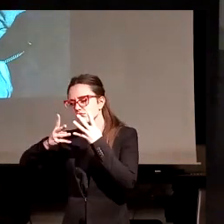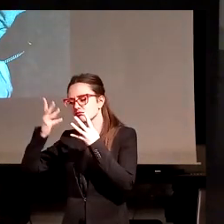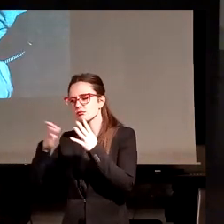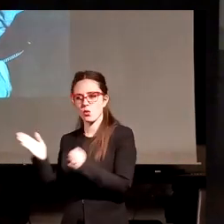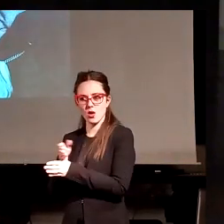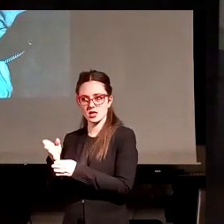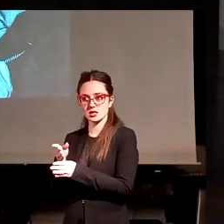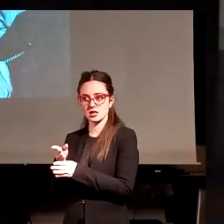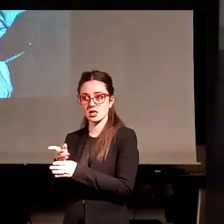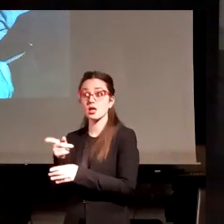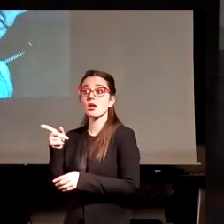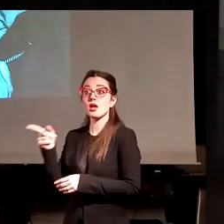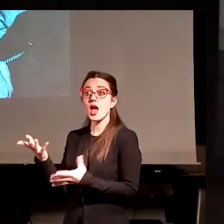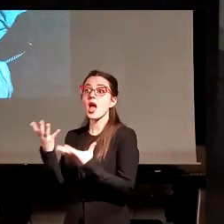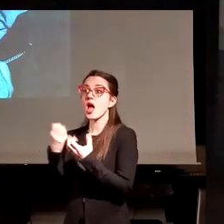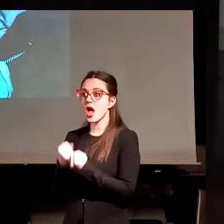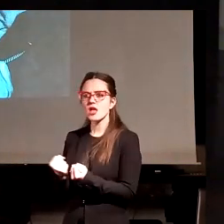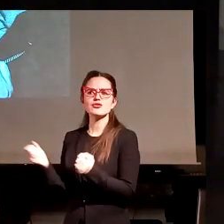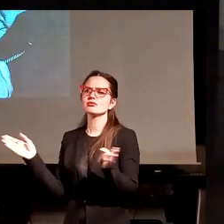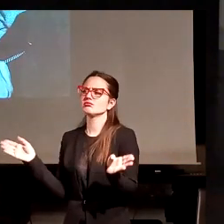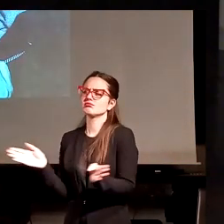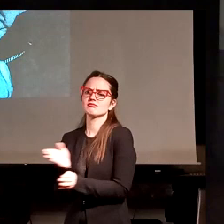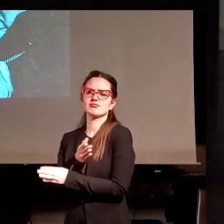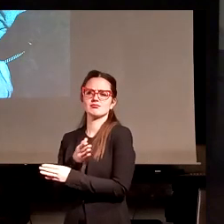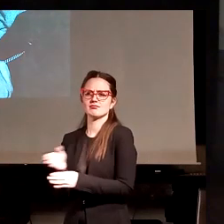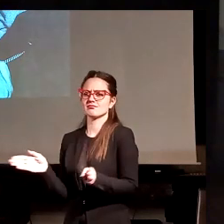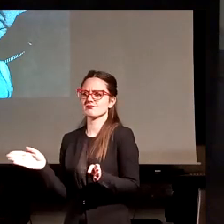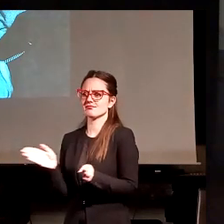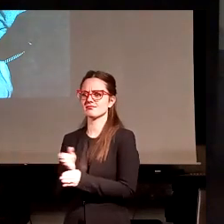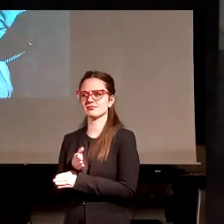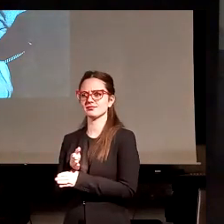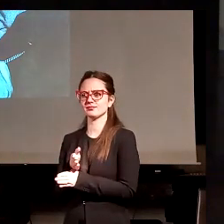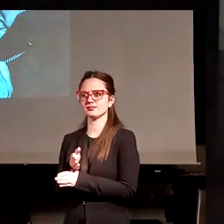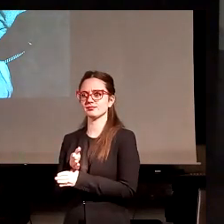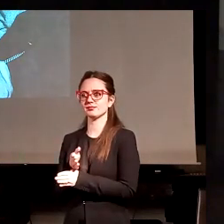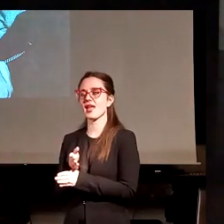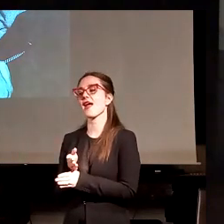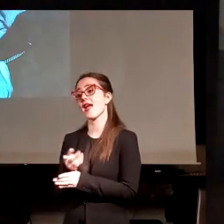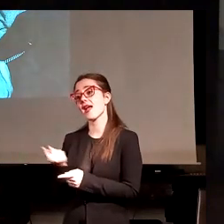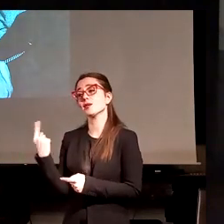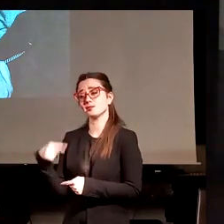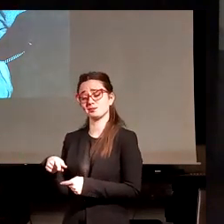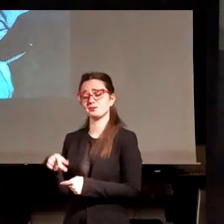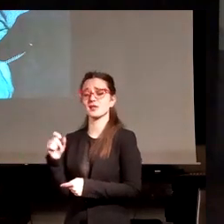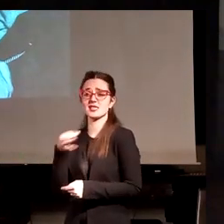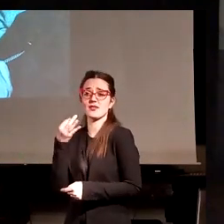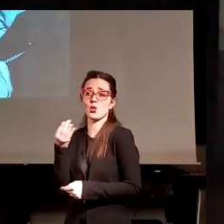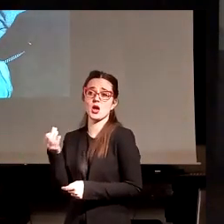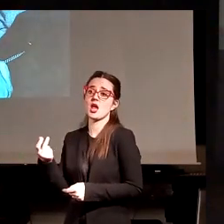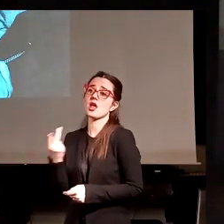tutto gli ha poi gli è costato il nobel perché perché